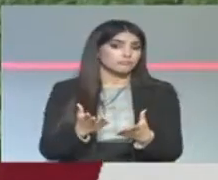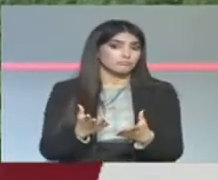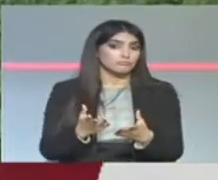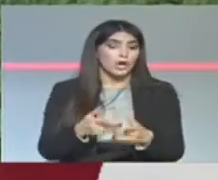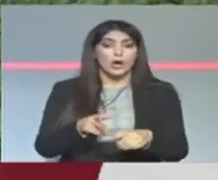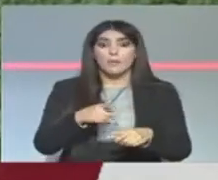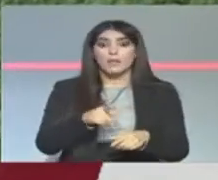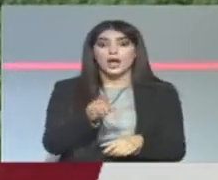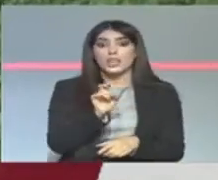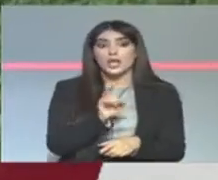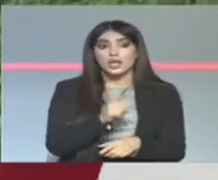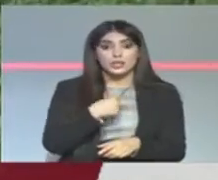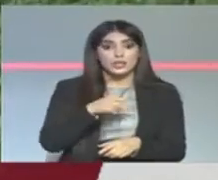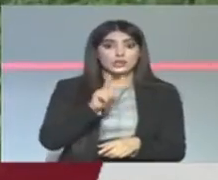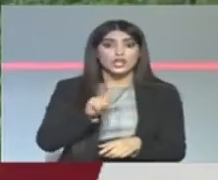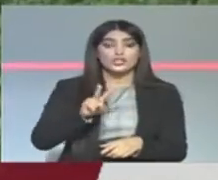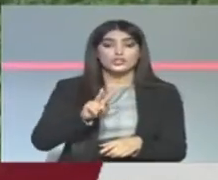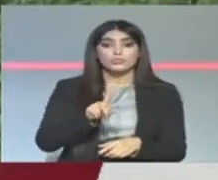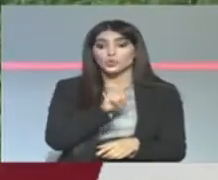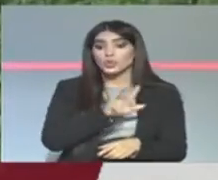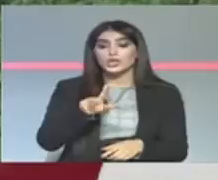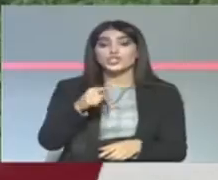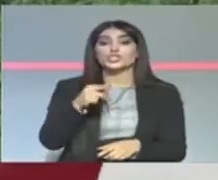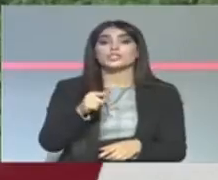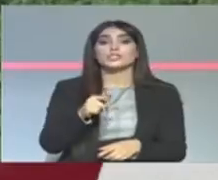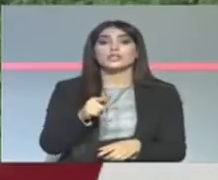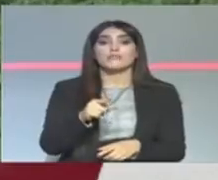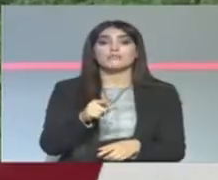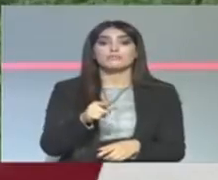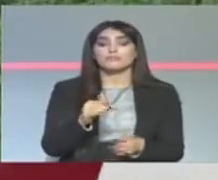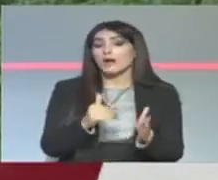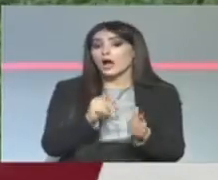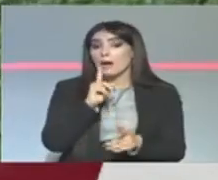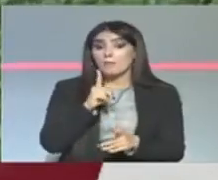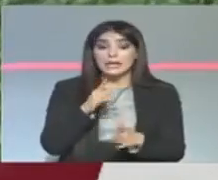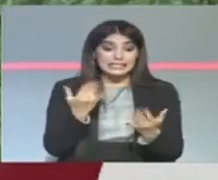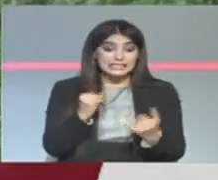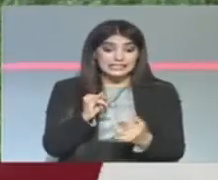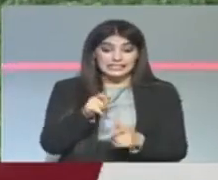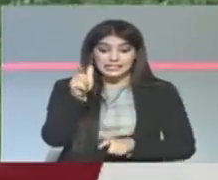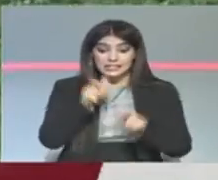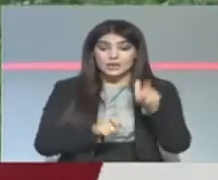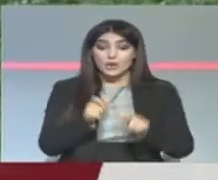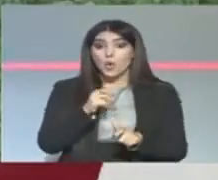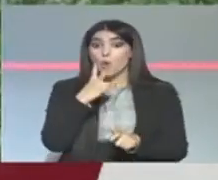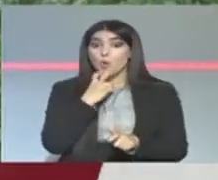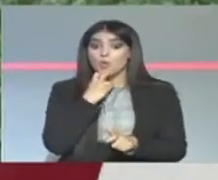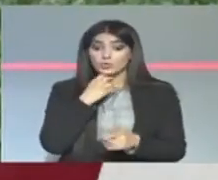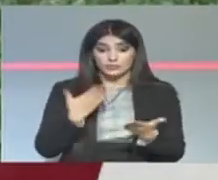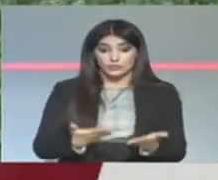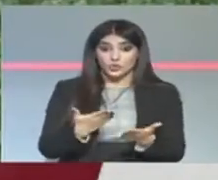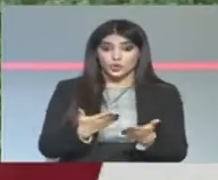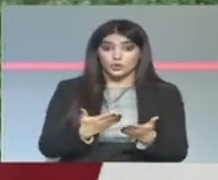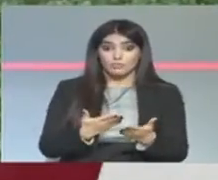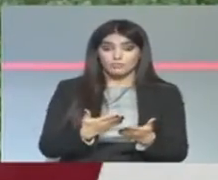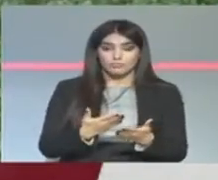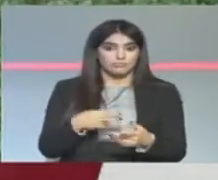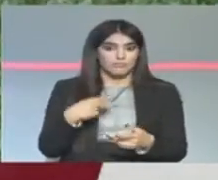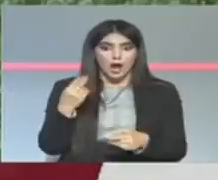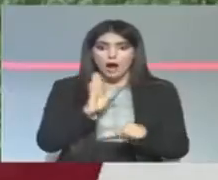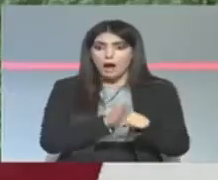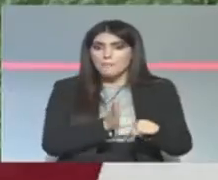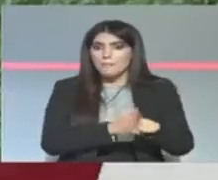اطناشر دينار وخمس مائه وثلاثه عشر دينار ماكسيموم في الحال ان المستهلك في الوقت هيك بالضبط مثل مش